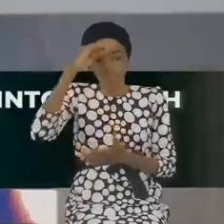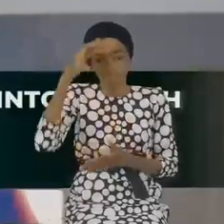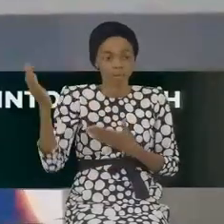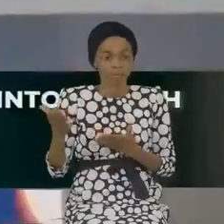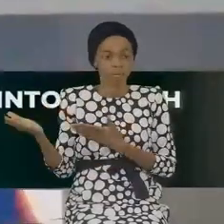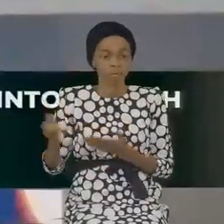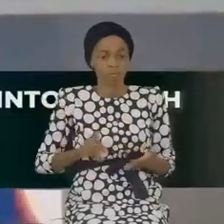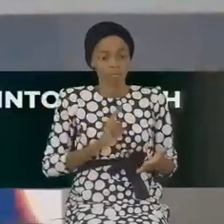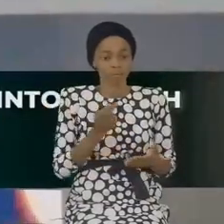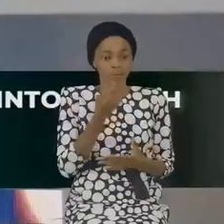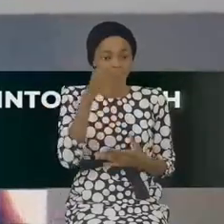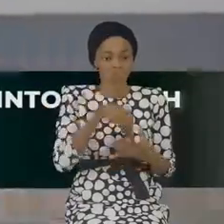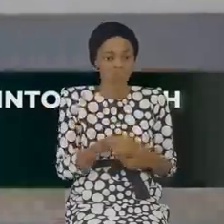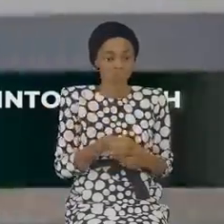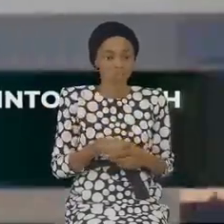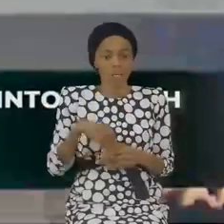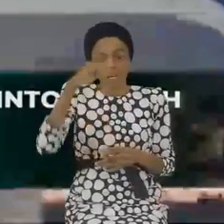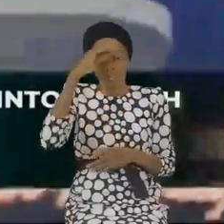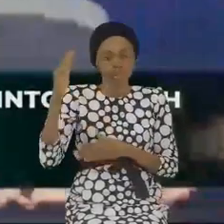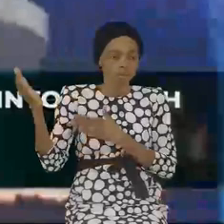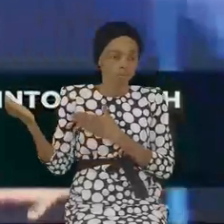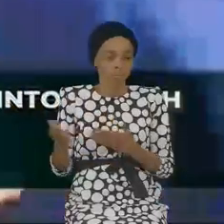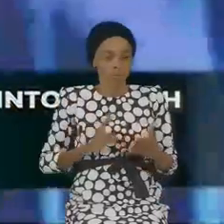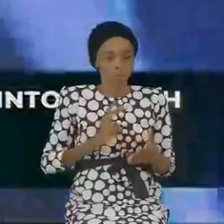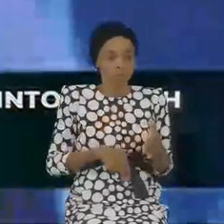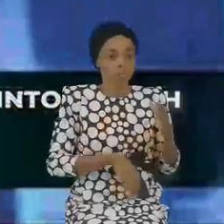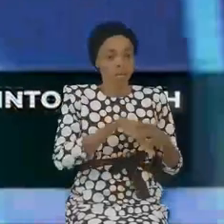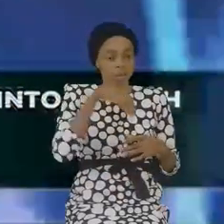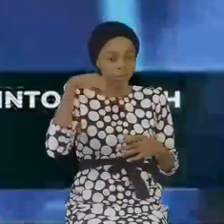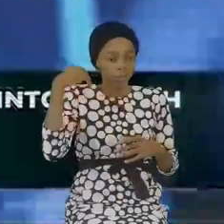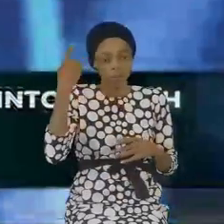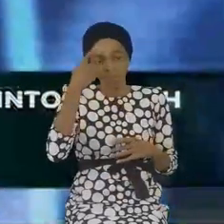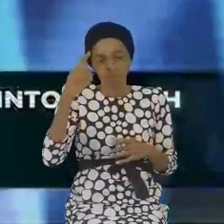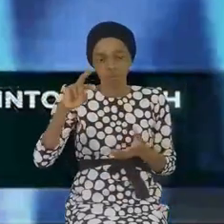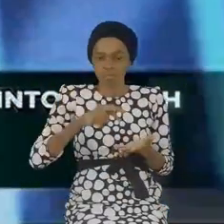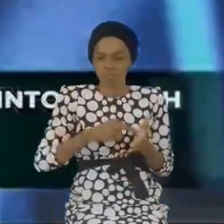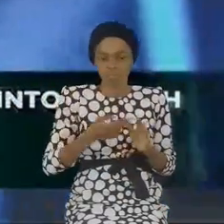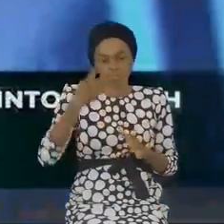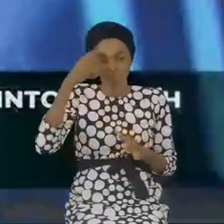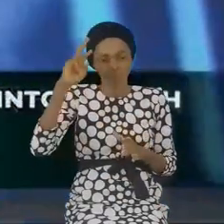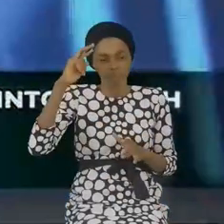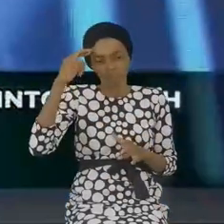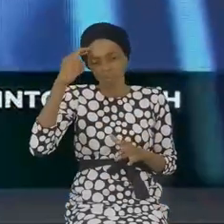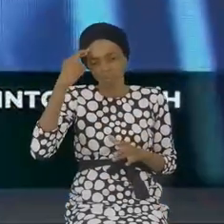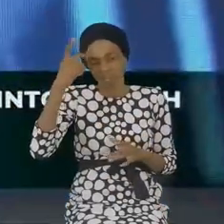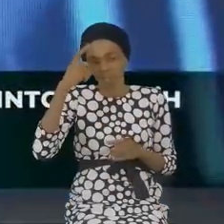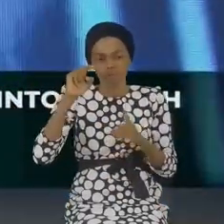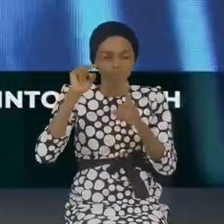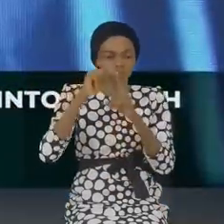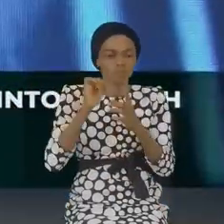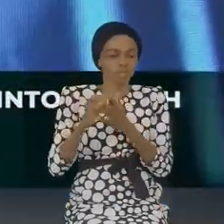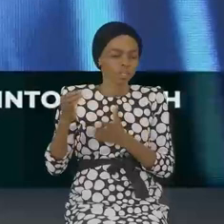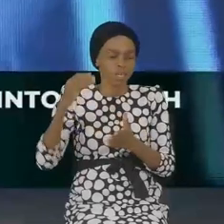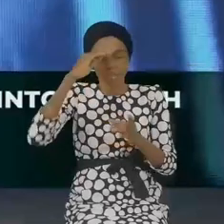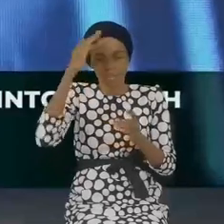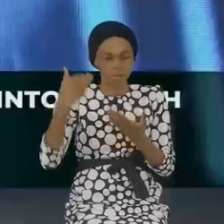Il nous fit sortir pour nous faire entrer. Il nous fit sortir. Point d'objectif. Pour une raison. Dans un but. Afin de nous faire entrer.